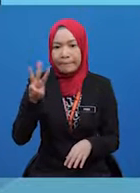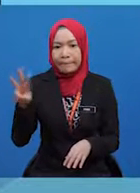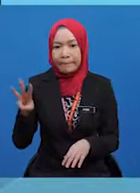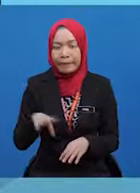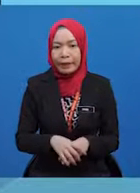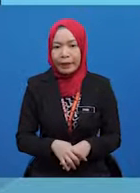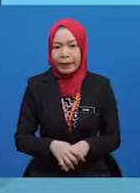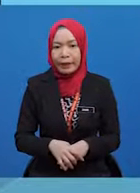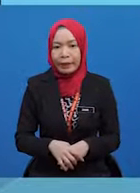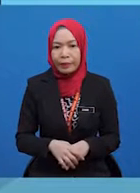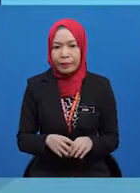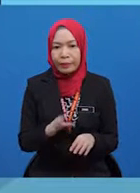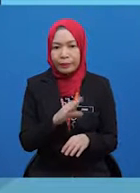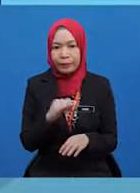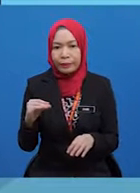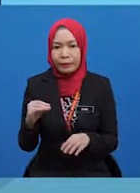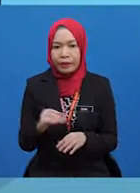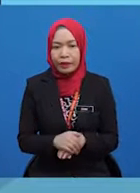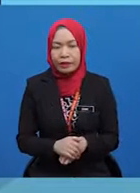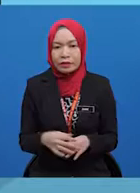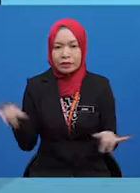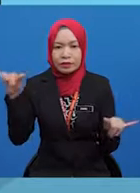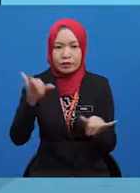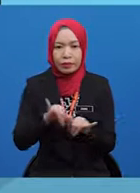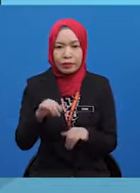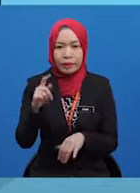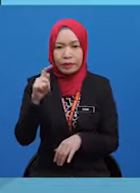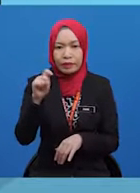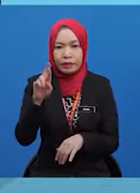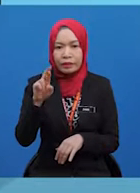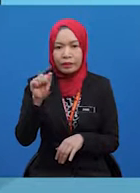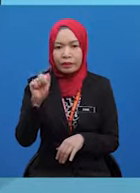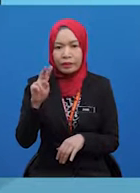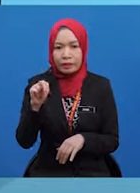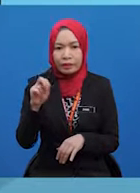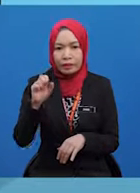menyokong fail transparency, namun tidak pada format JPEG.